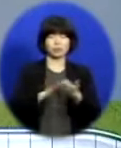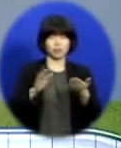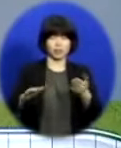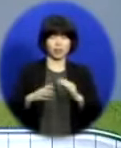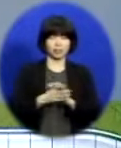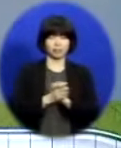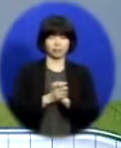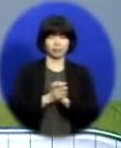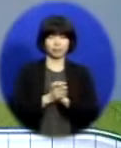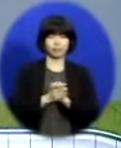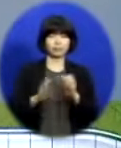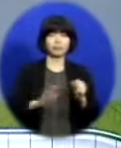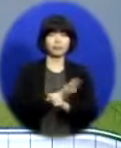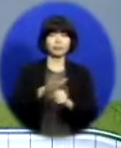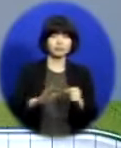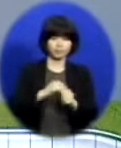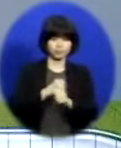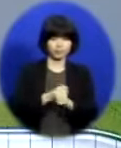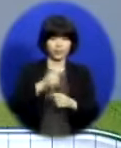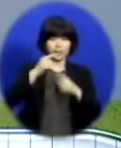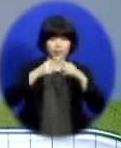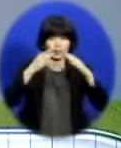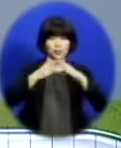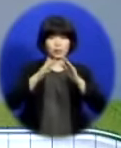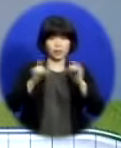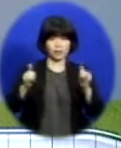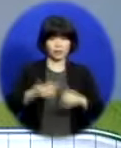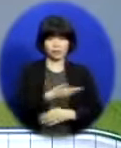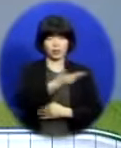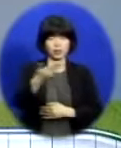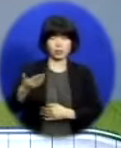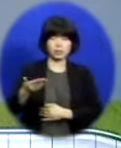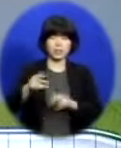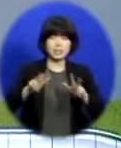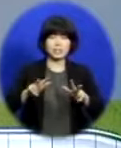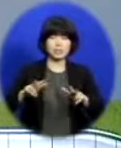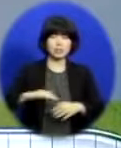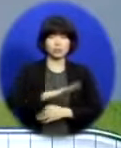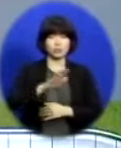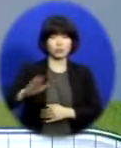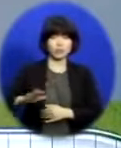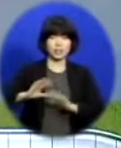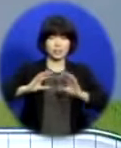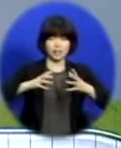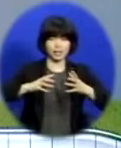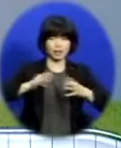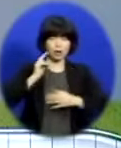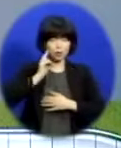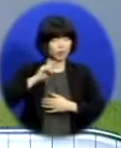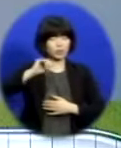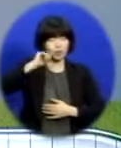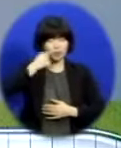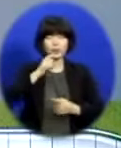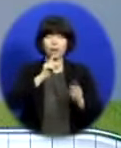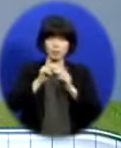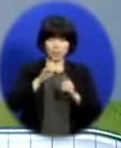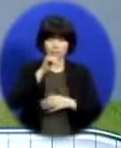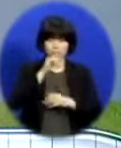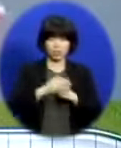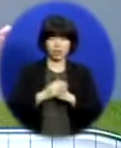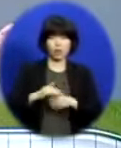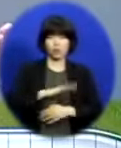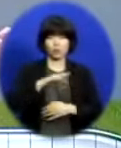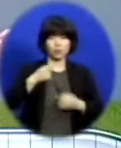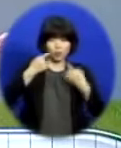까닭입니다 사랑하는 교우 여러분 지금 현재 우리나라가 굉장히 어렵다 그럽니다 우리는 정확한